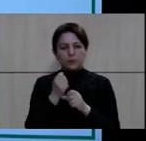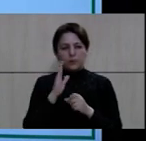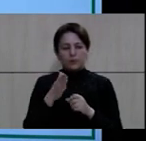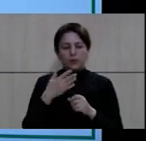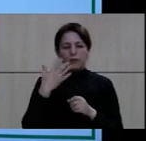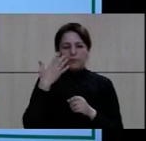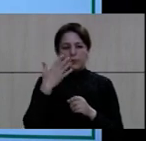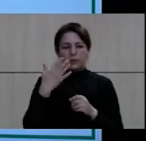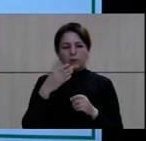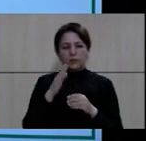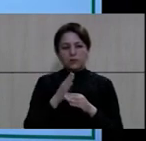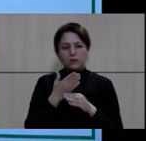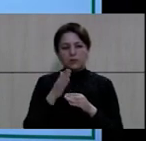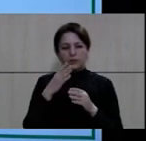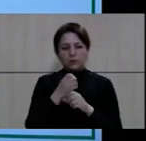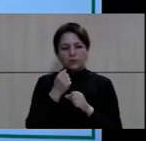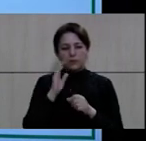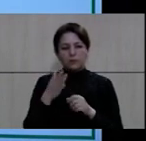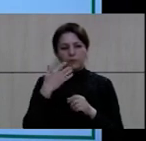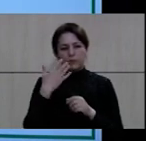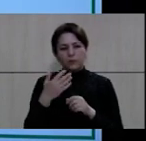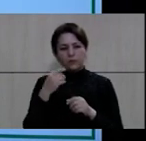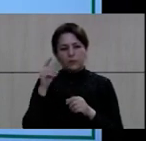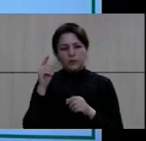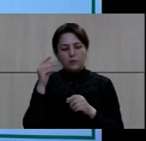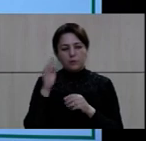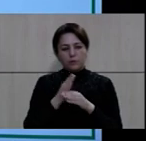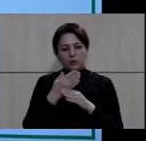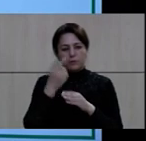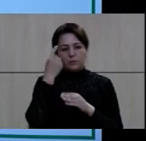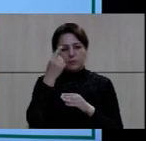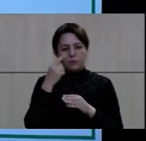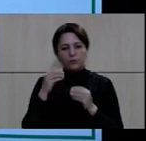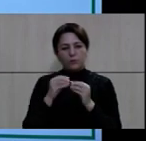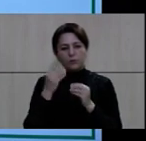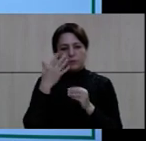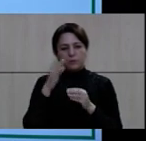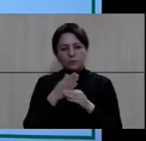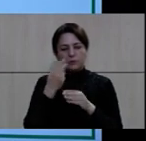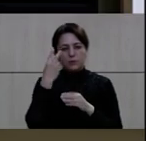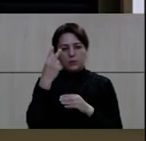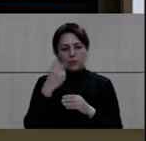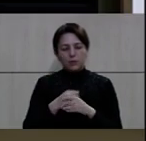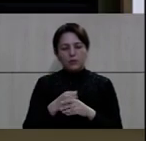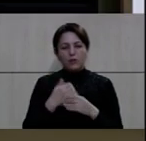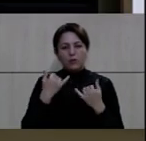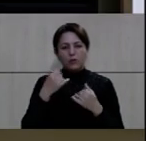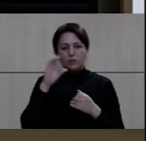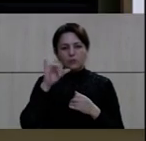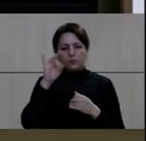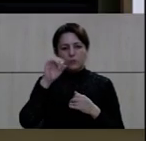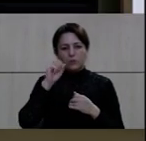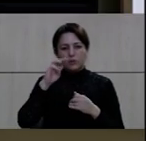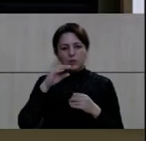5 ga qisqaradi. 5 ni 5 ga bo'lsak 1, 10 ni 5 ga bo'lsak 2. Endi esa suratlarni